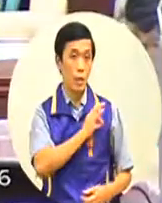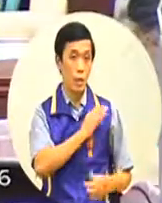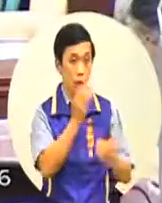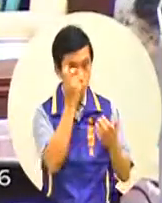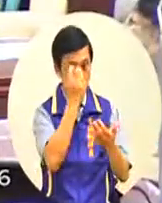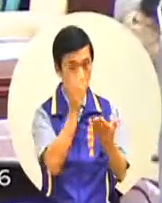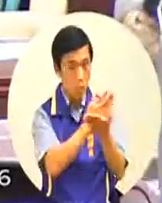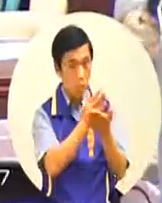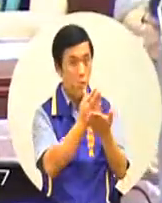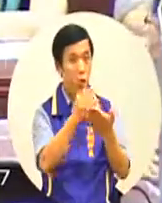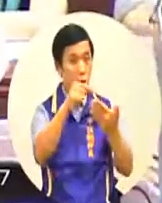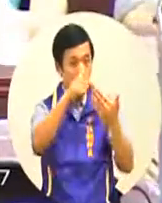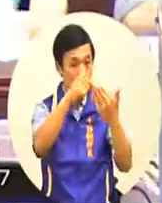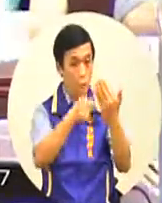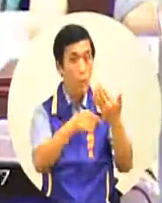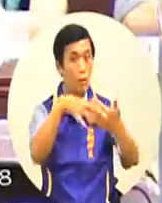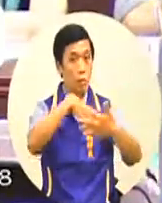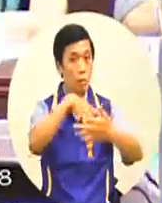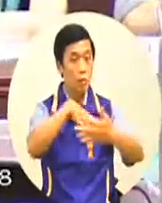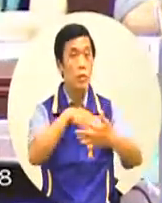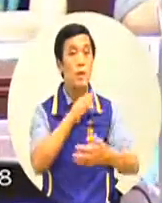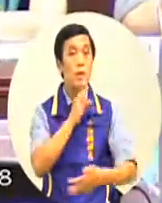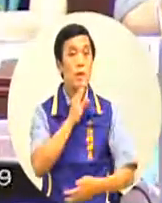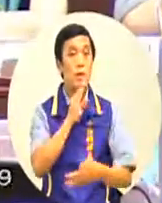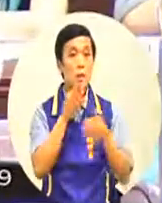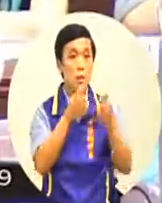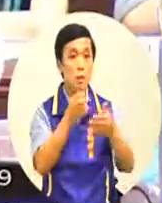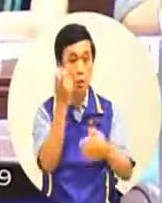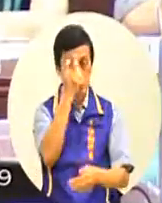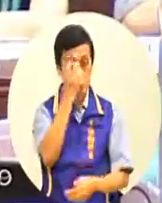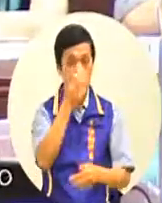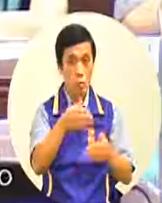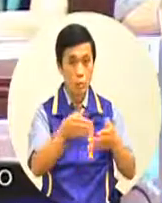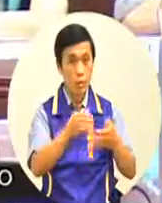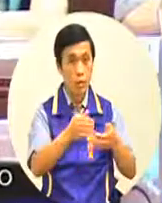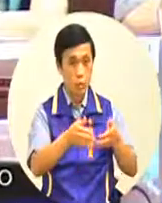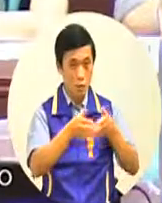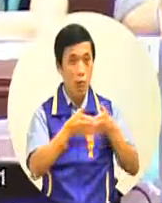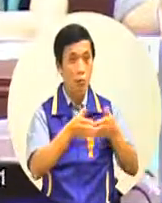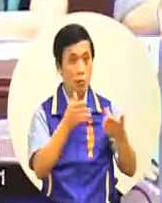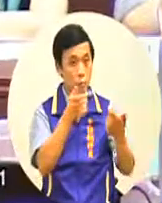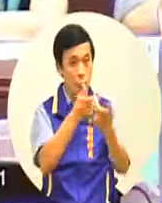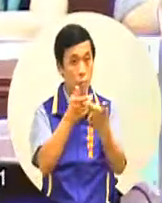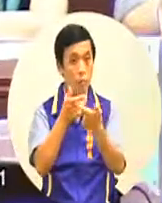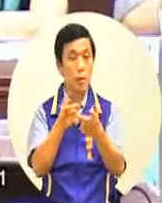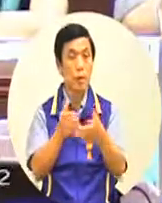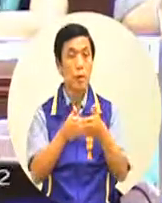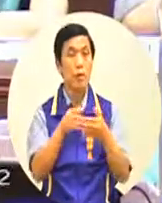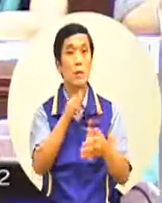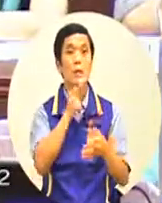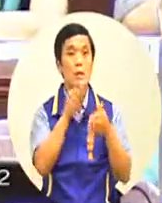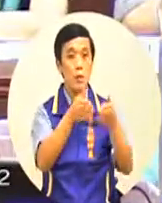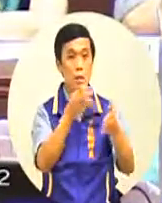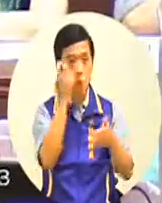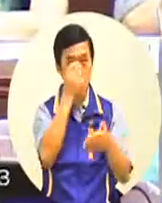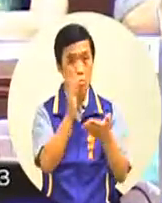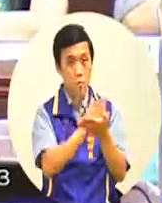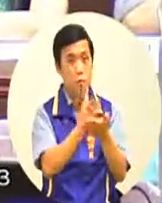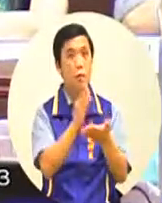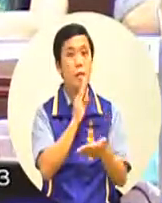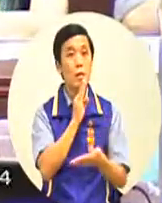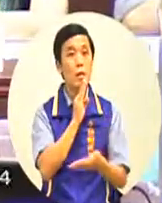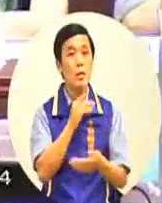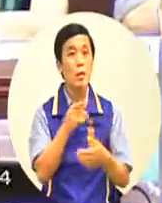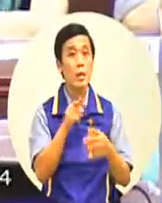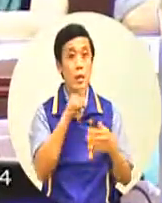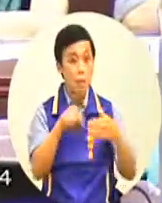鉴的指标里面，当然都一定是照顾上所需要的一些相关的物品。 仅供评鉴的对了，我记得物件了哈。 没有仅